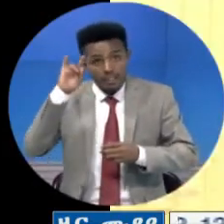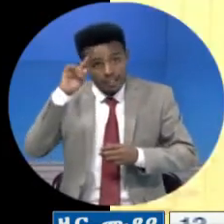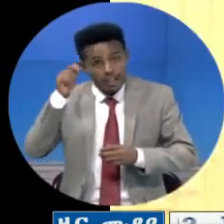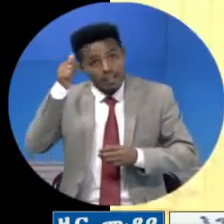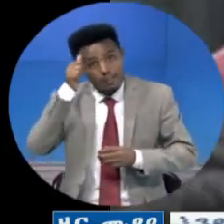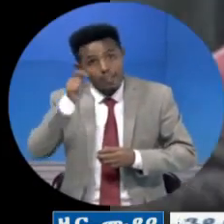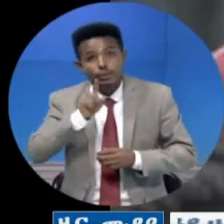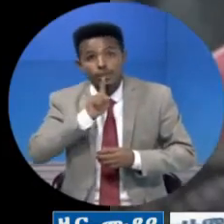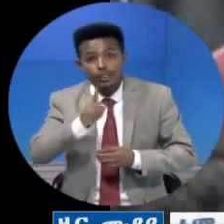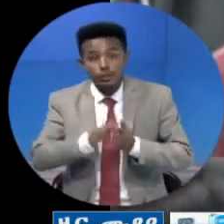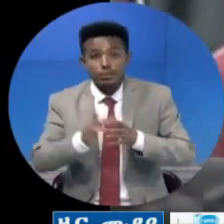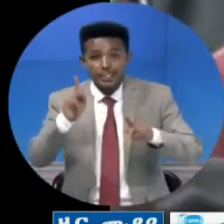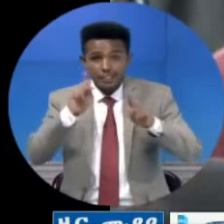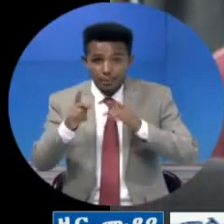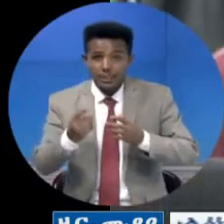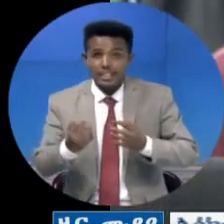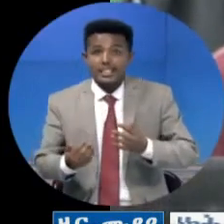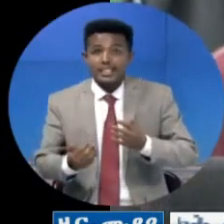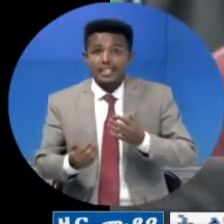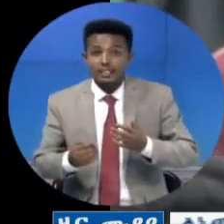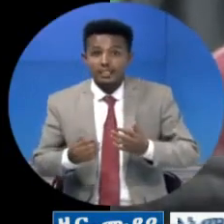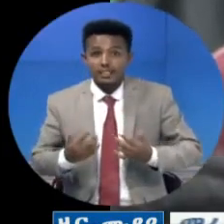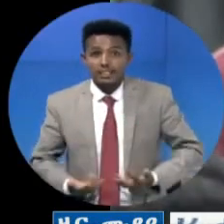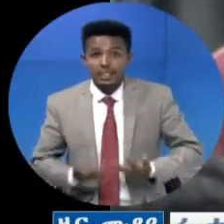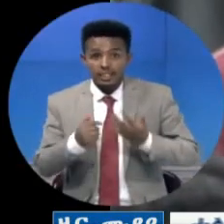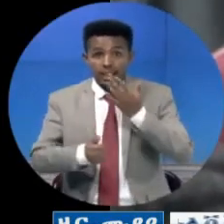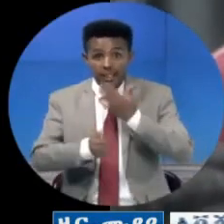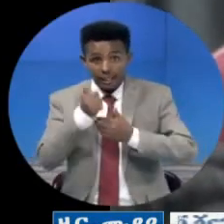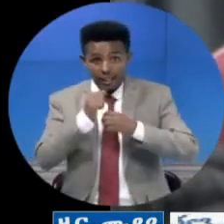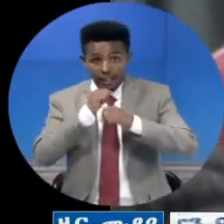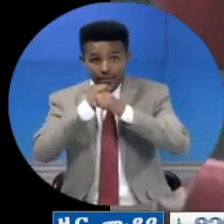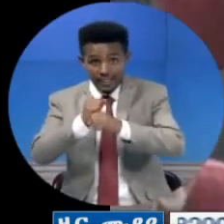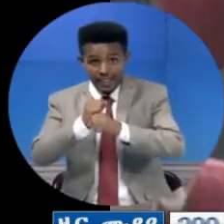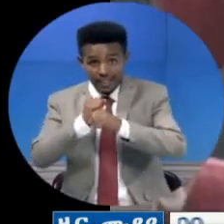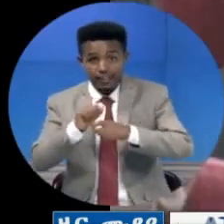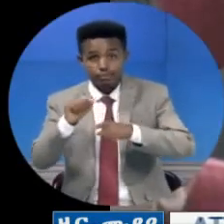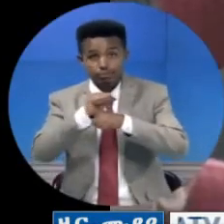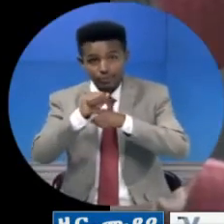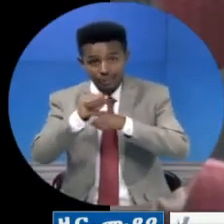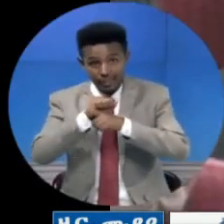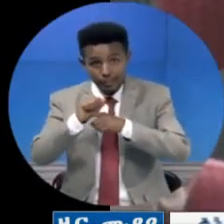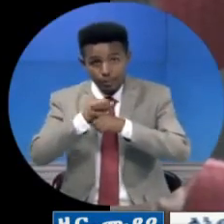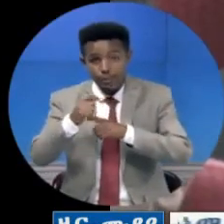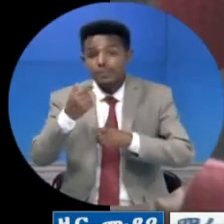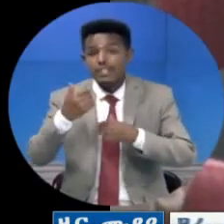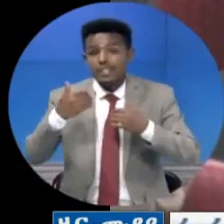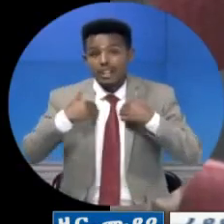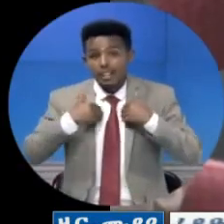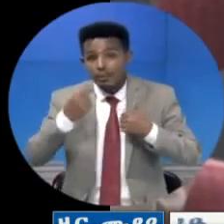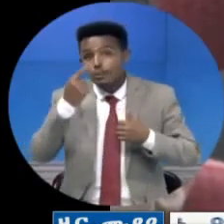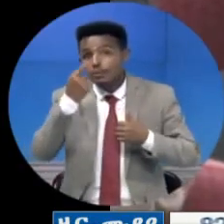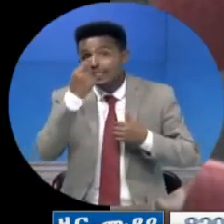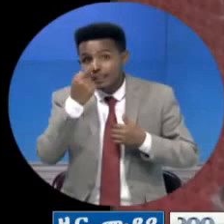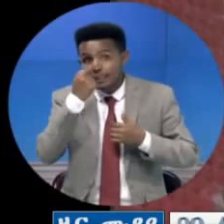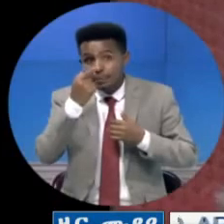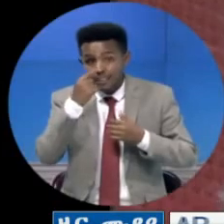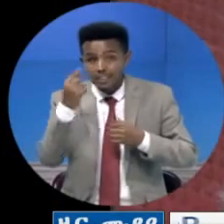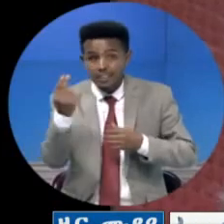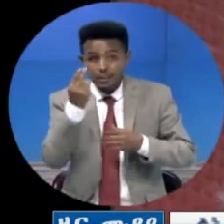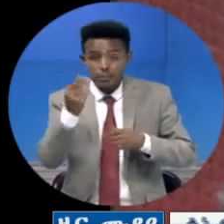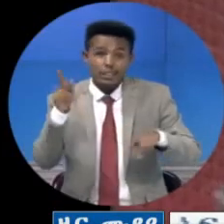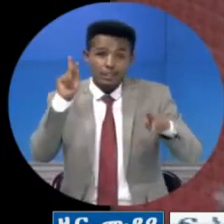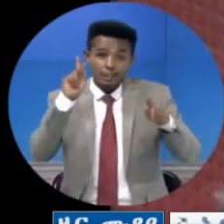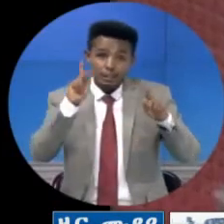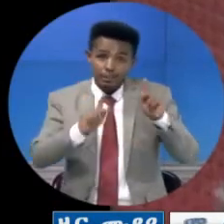ህብረተሰቡ የእሳት አደጋን ለመከላከል የሚደረገውን ጥረት ማገዝ አለበት ካሉ በኋላ ሰልጣኞችም ያገኙትን እውቀት ተጠቅመው ለማህበረሰቡ